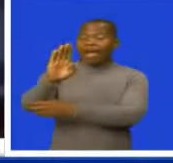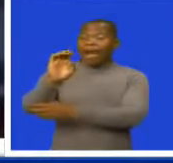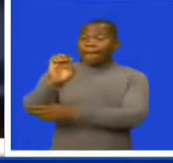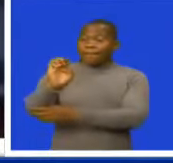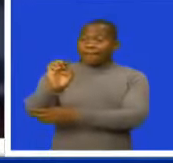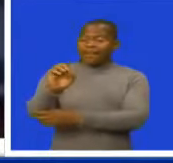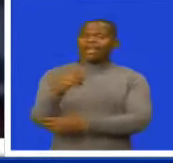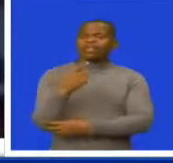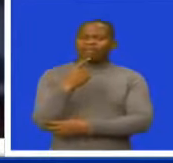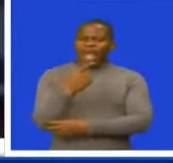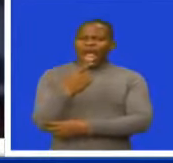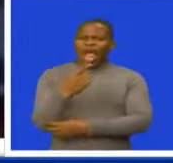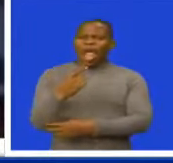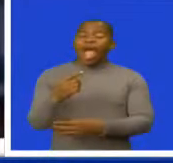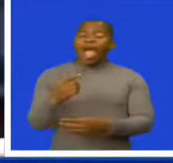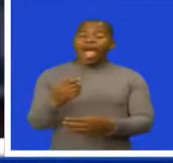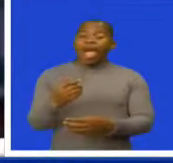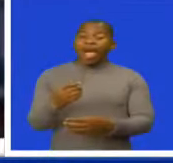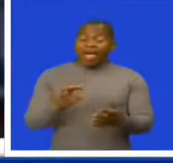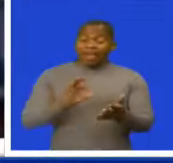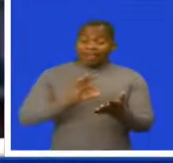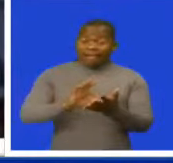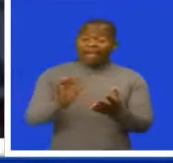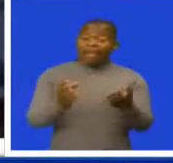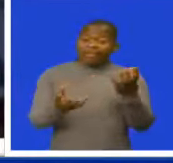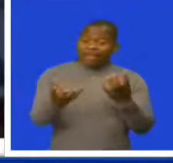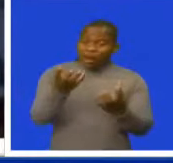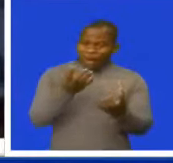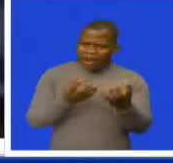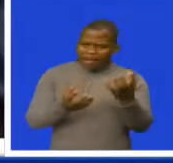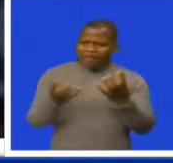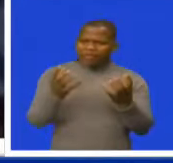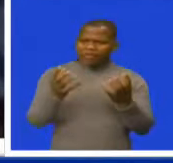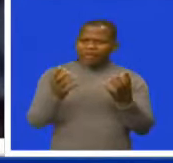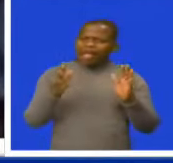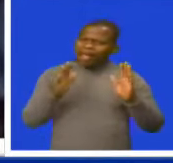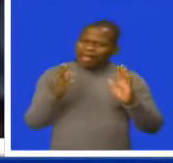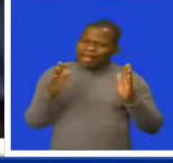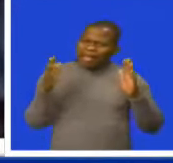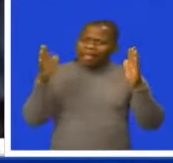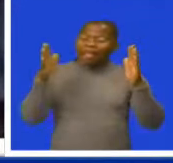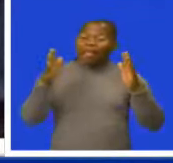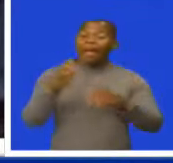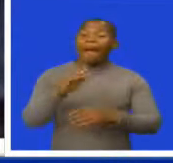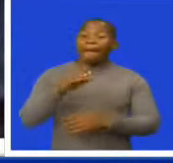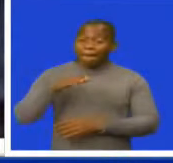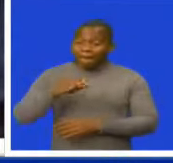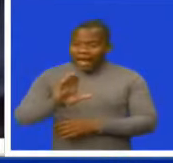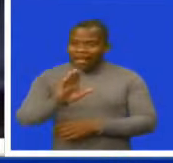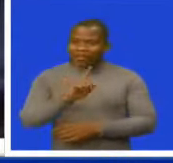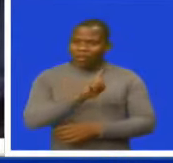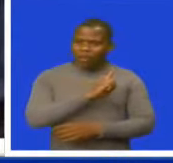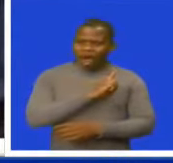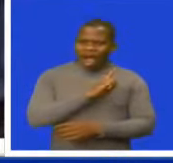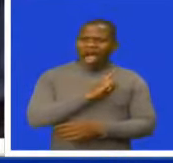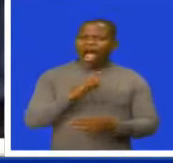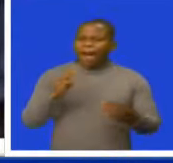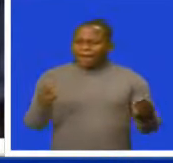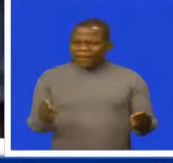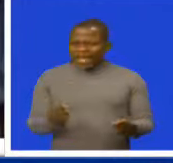lapho eshiselweni silalela tindzaba takhona letimnanzi letithi lapha